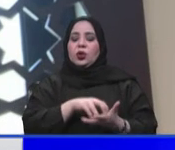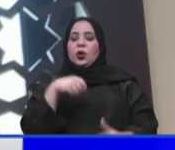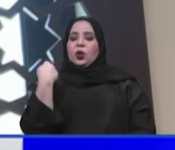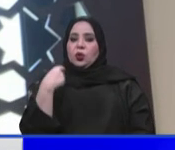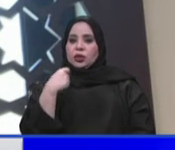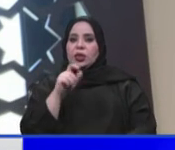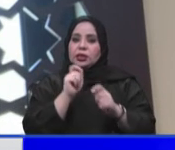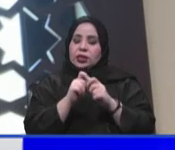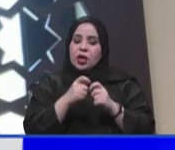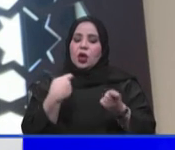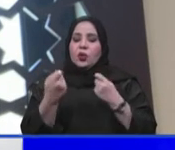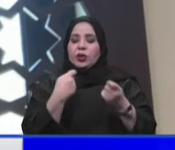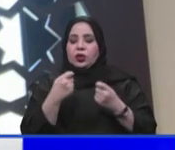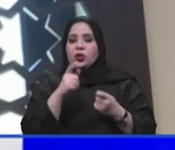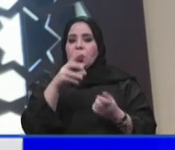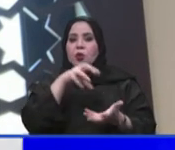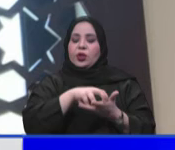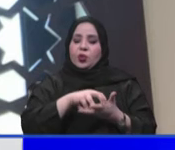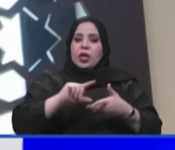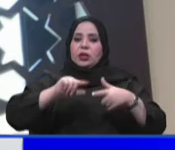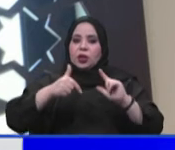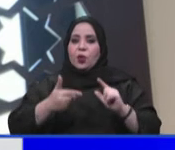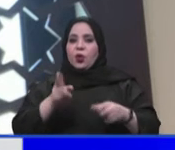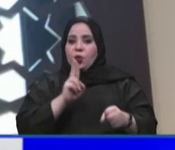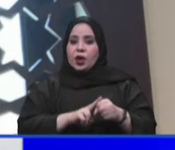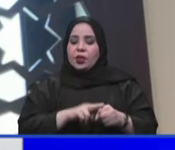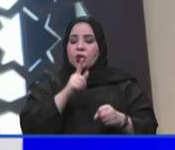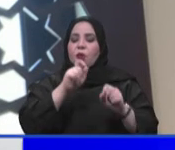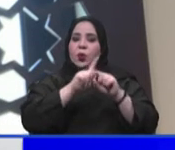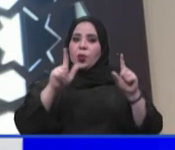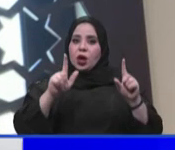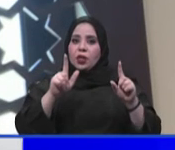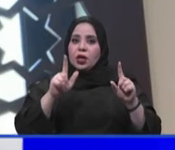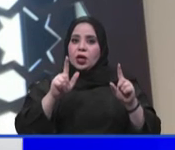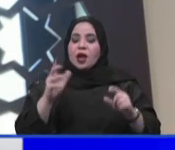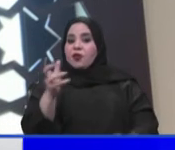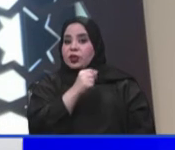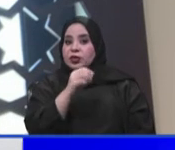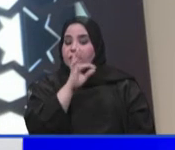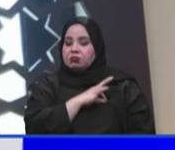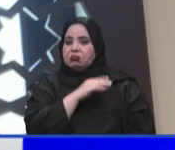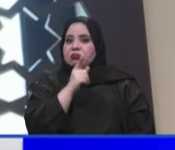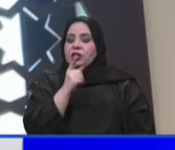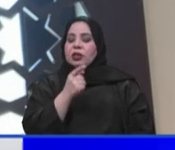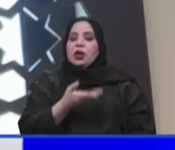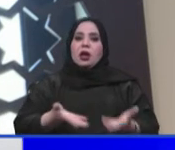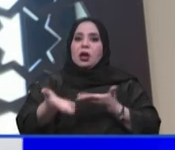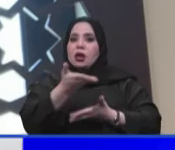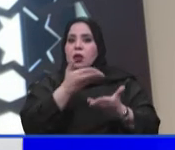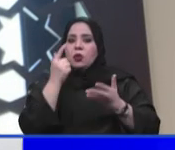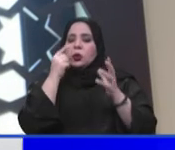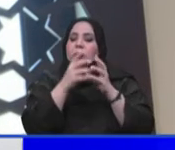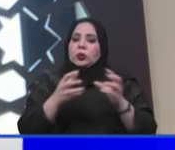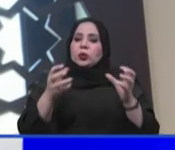والصناعة في دول مجلس التعاون، وهذا راح يعطي إمكانية وفرصة أن احنا نعرض